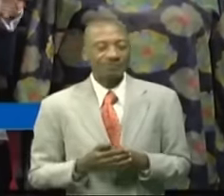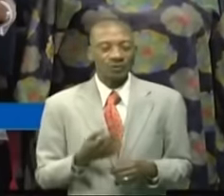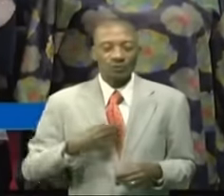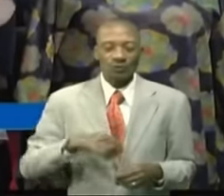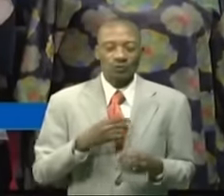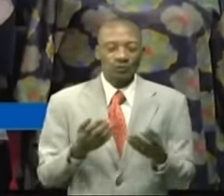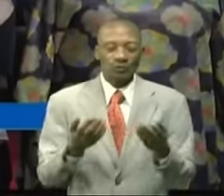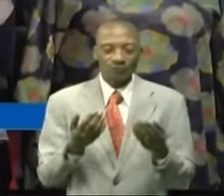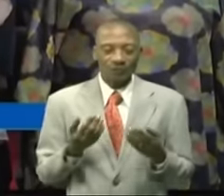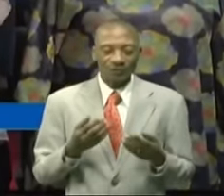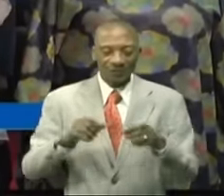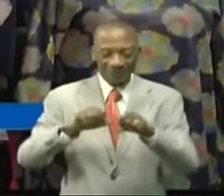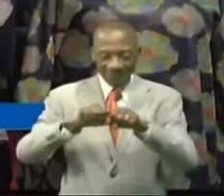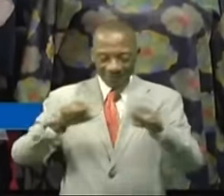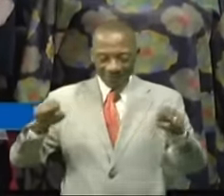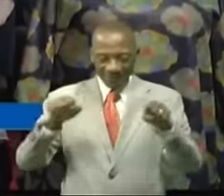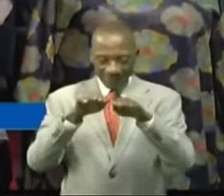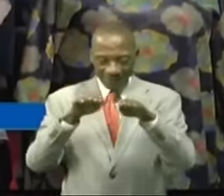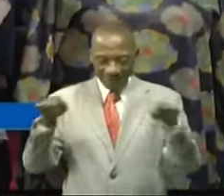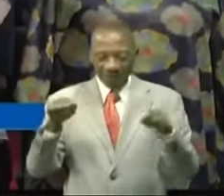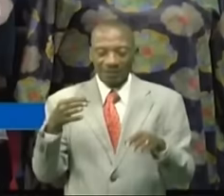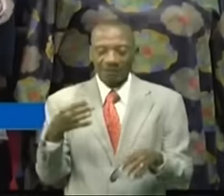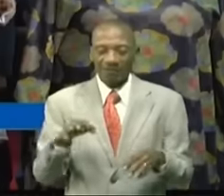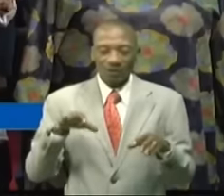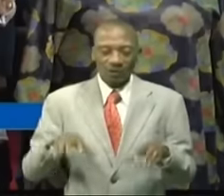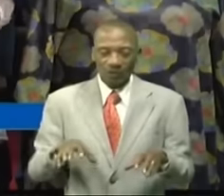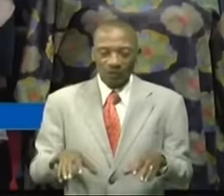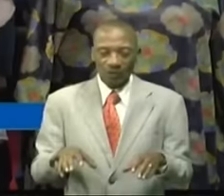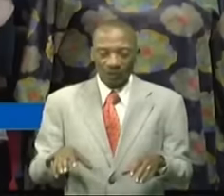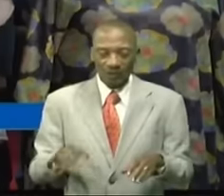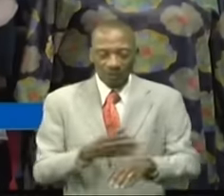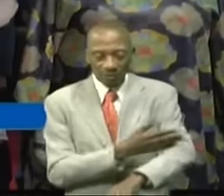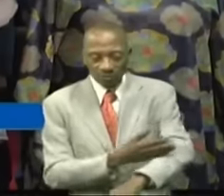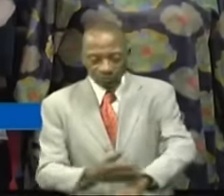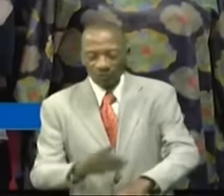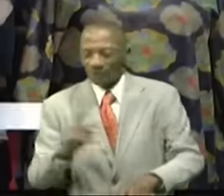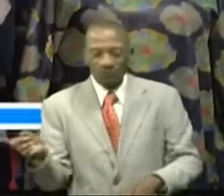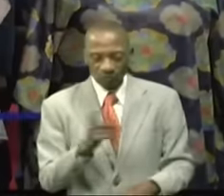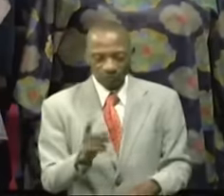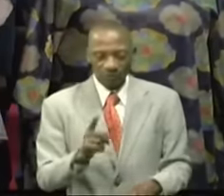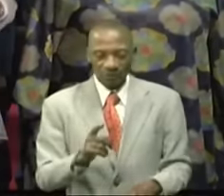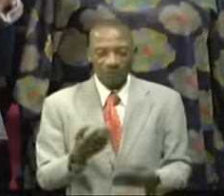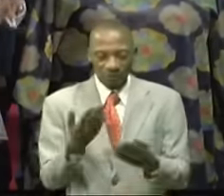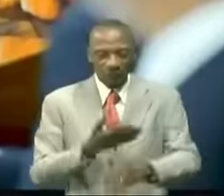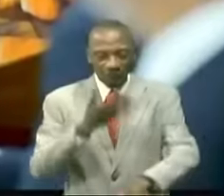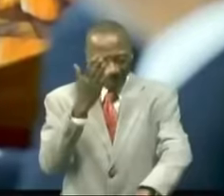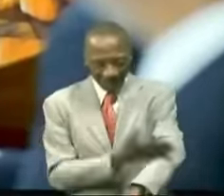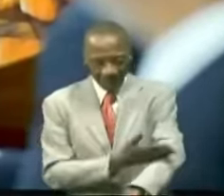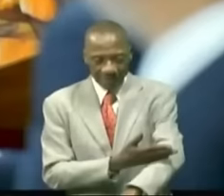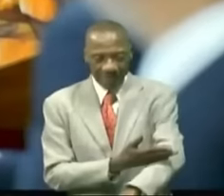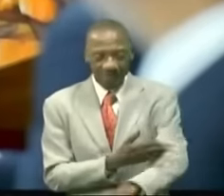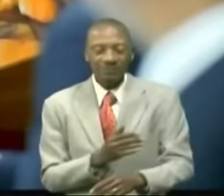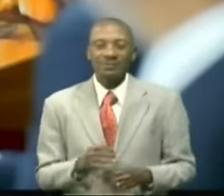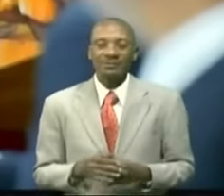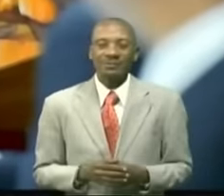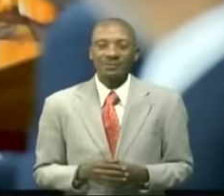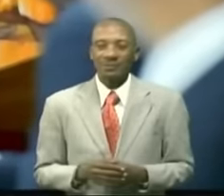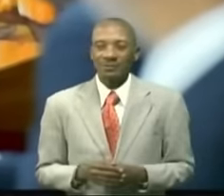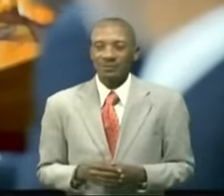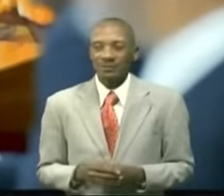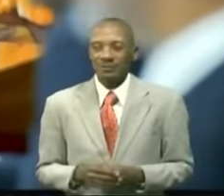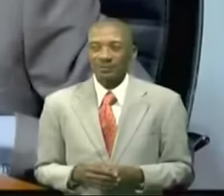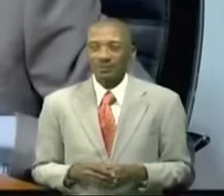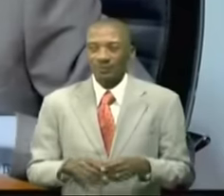et bien sûr d'obtenir aussi une réduction des prix des denrées de première nécessité. Par contre, le comité